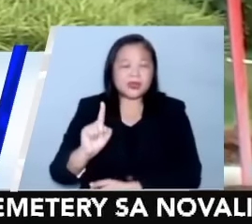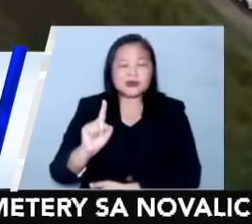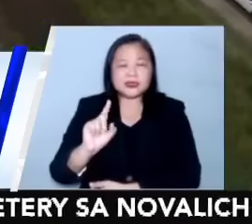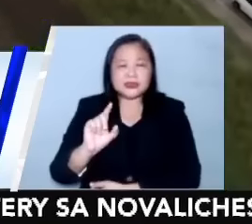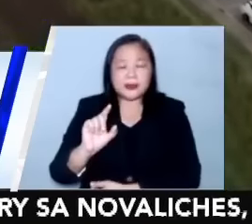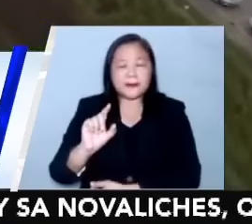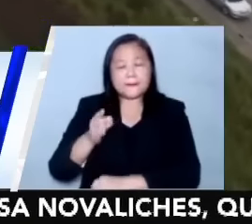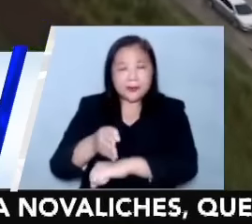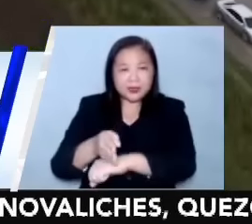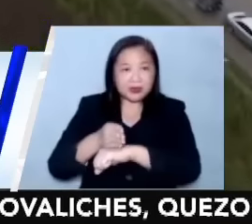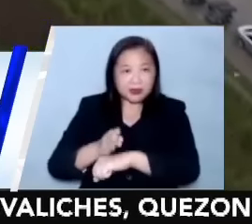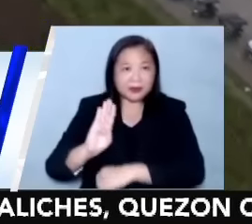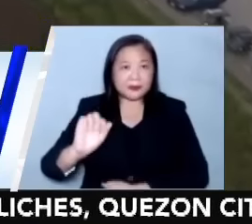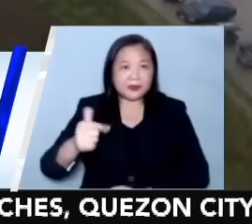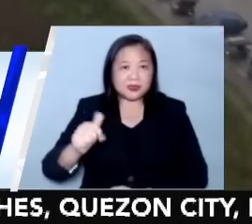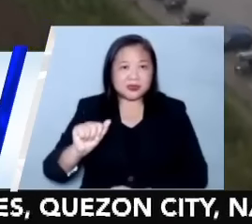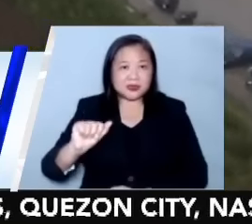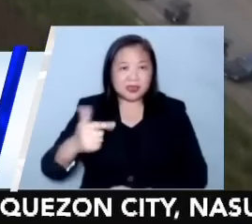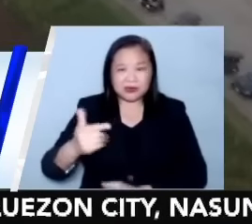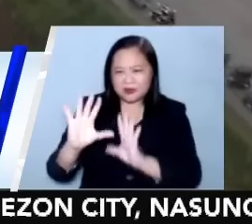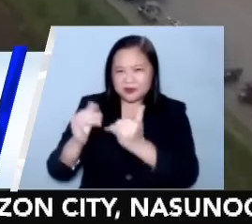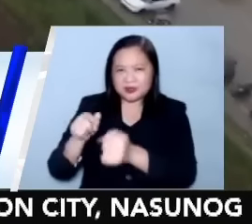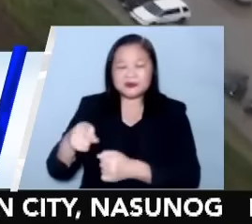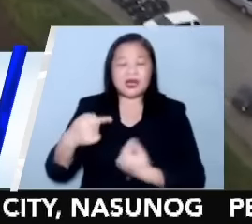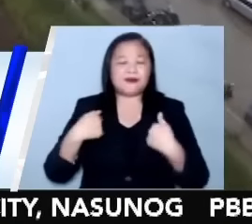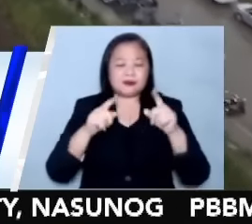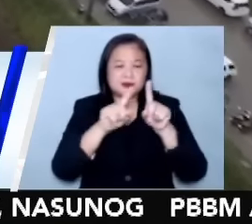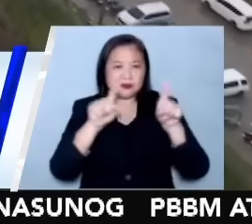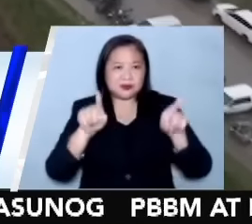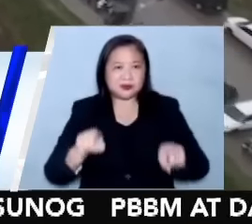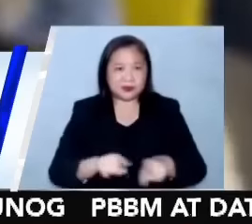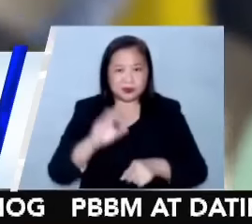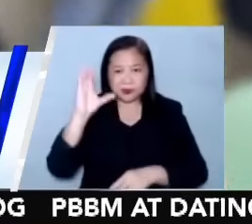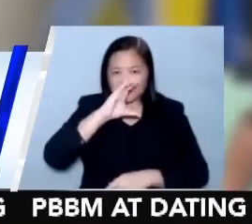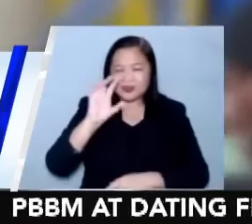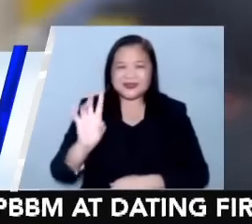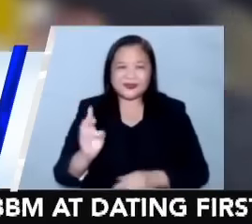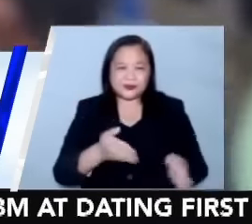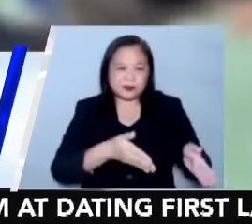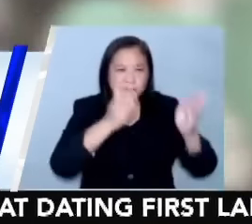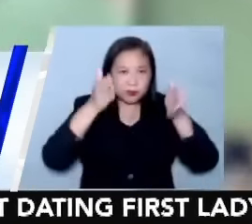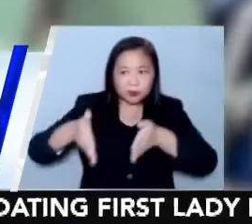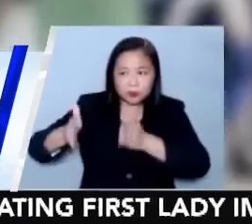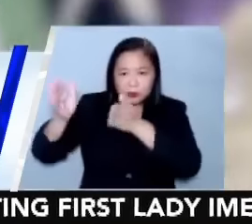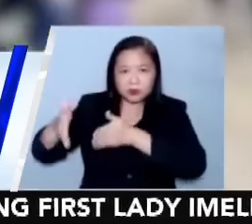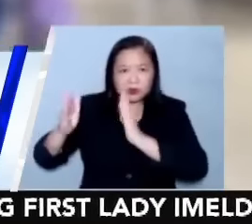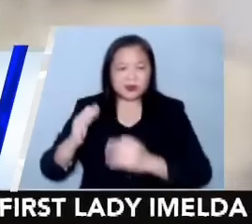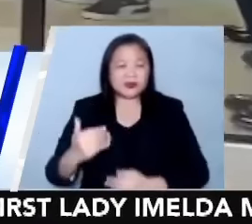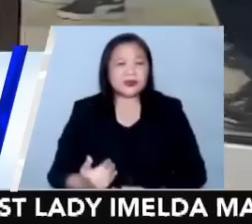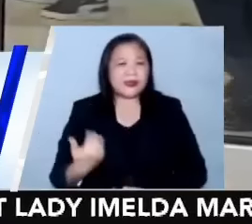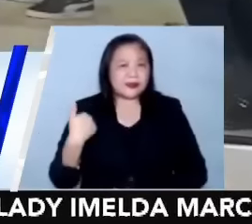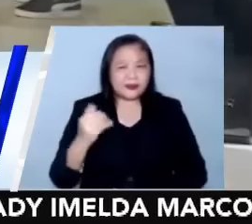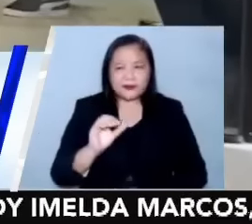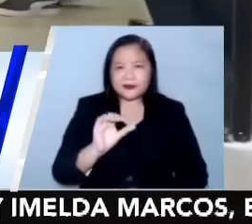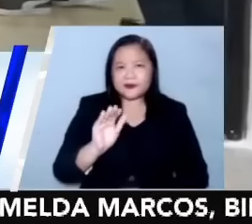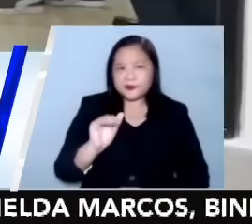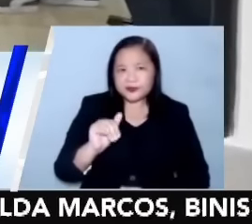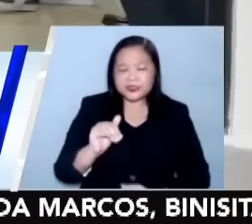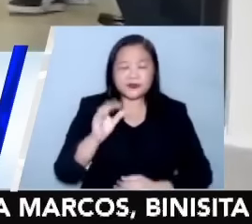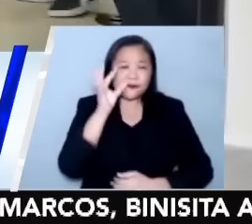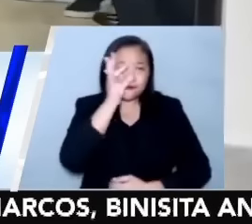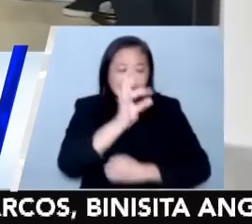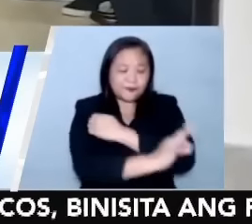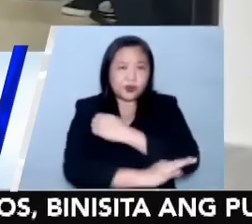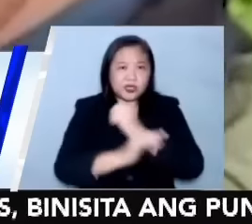Bataan. Isinilbi nila ang search warrant para sa 7 gusali sa compound at 15 foreign nationals na nagpapatakbo